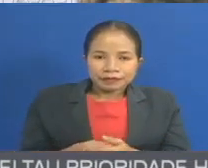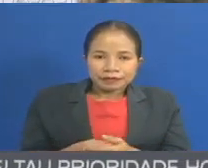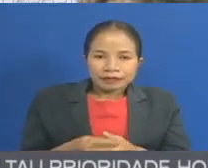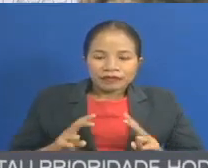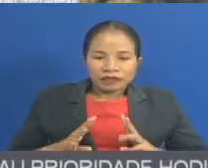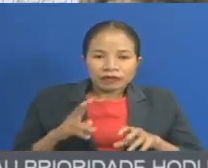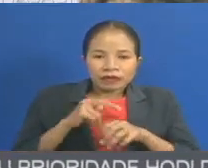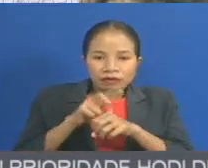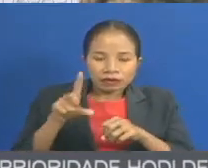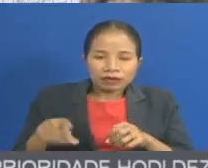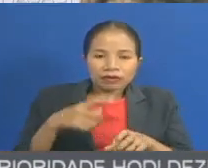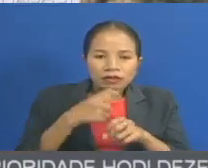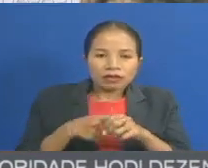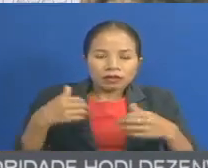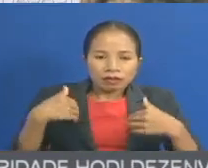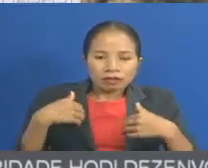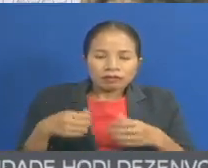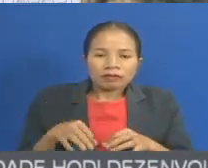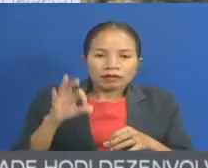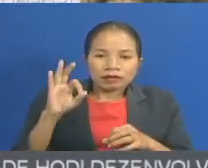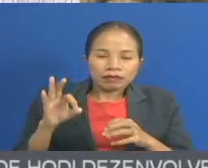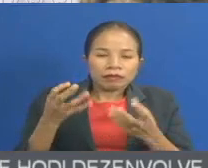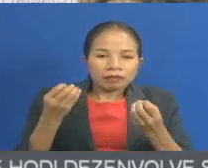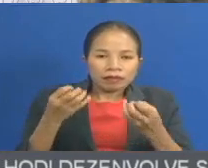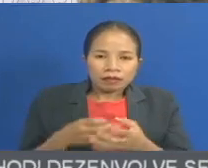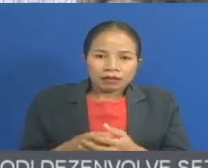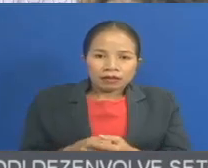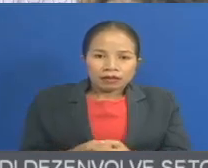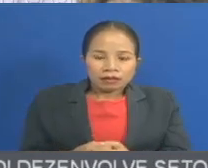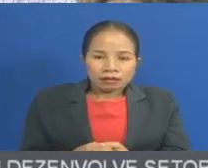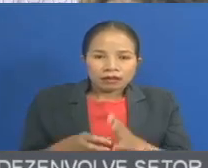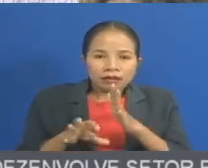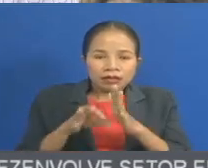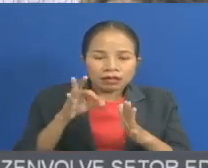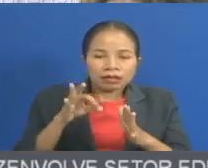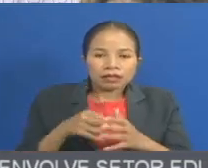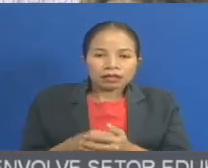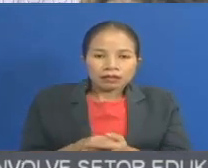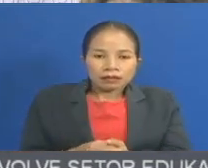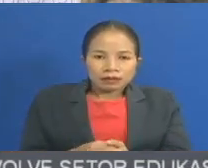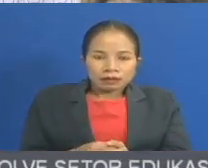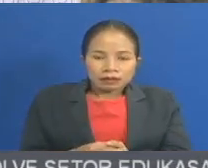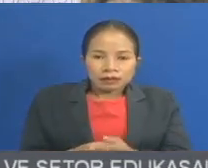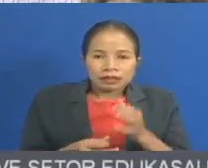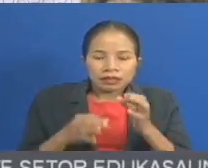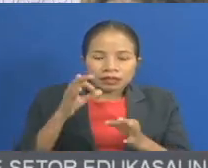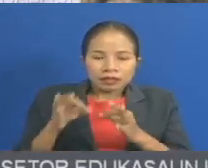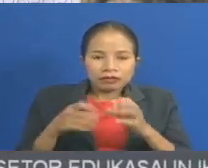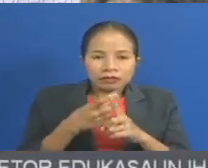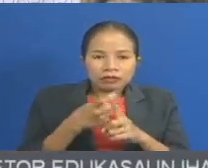resistensi nasional maka momentumnya hamusu frente lubuk kita para itu bela heta itu nih auto diterima santi mulai mas